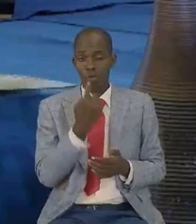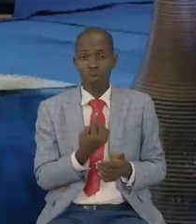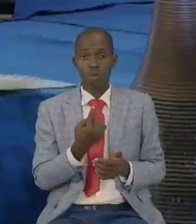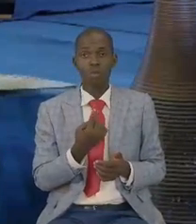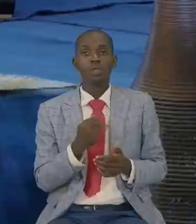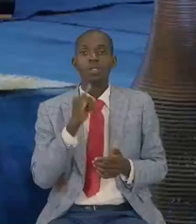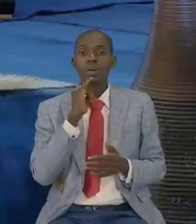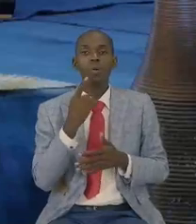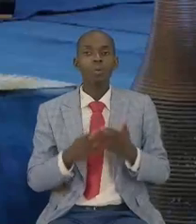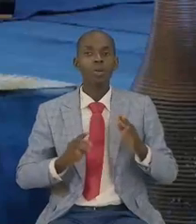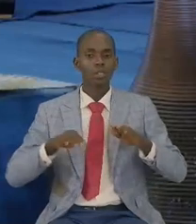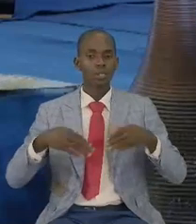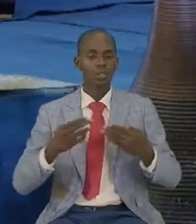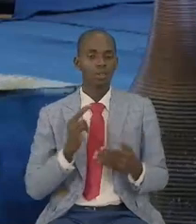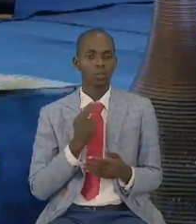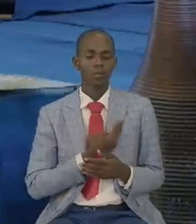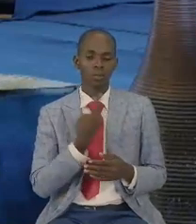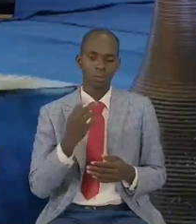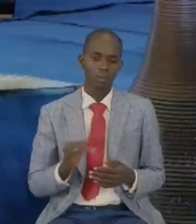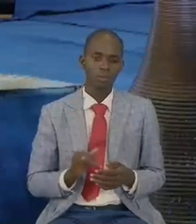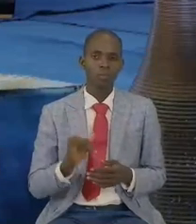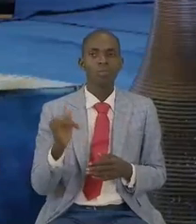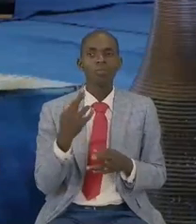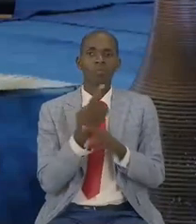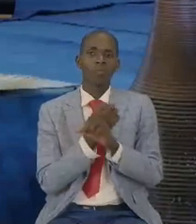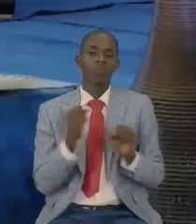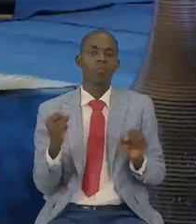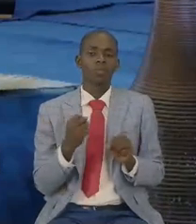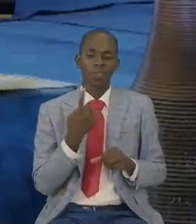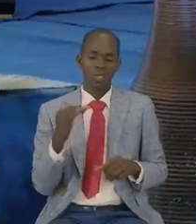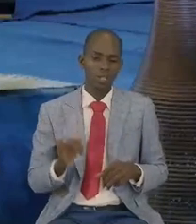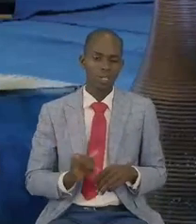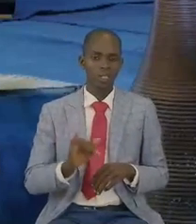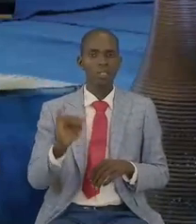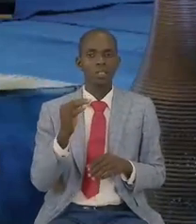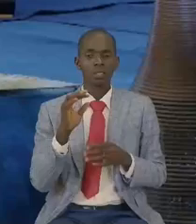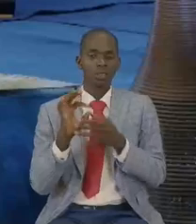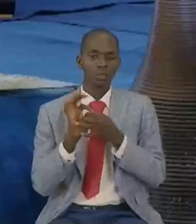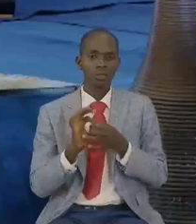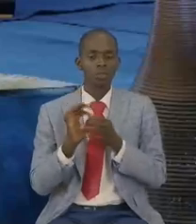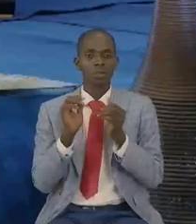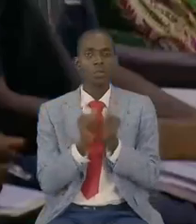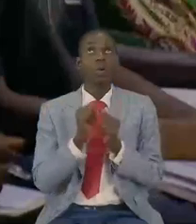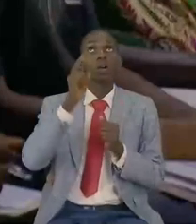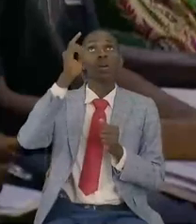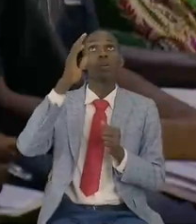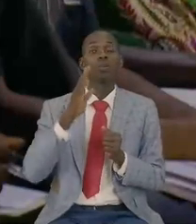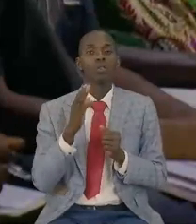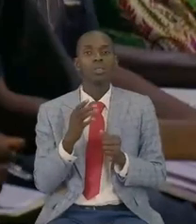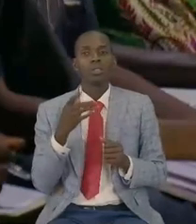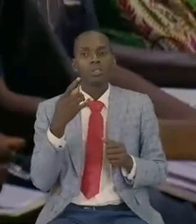et c'est ça qui nous donne la rédemption éternelle, la réconciliation éternelle avec Dieu.